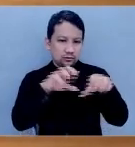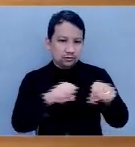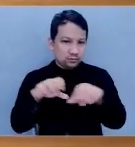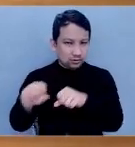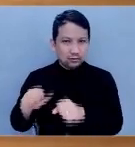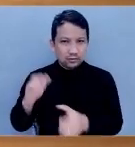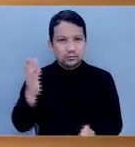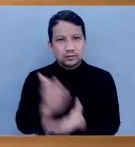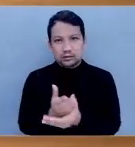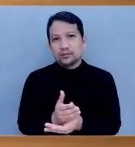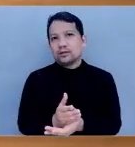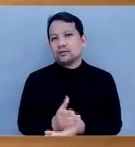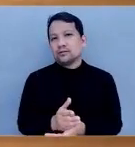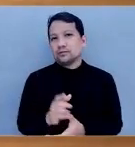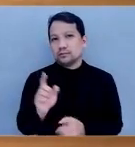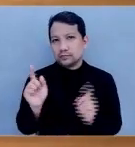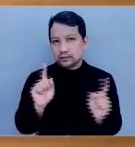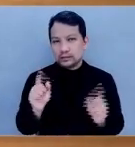holder na